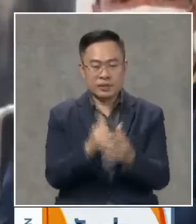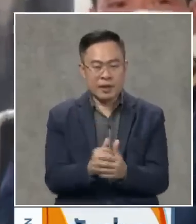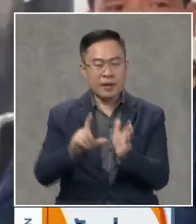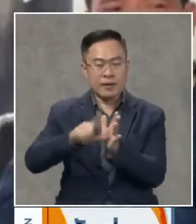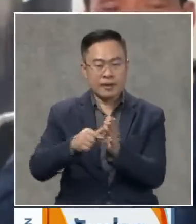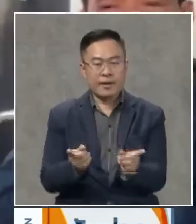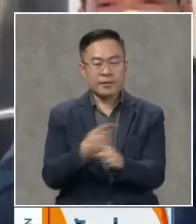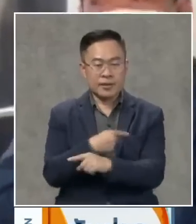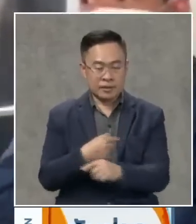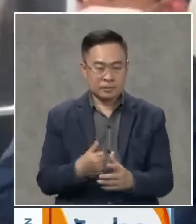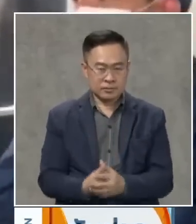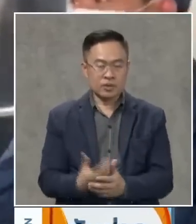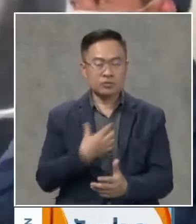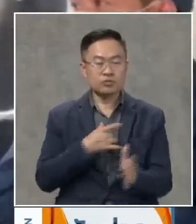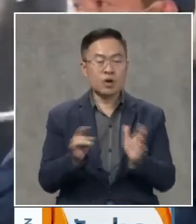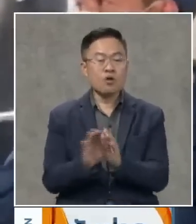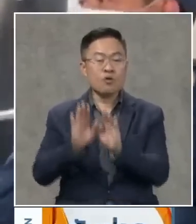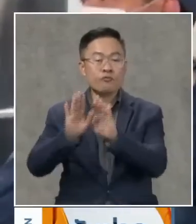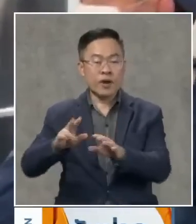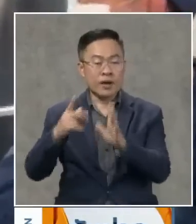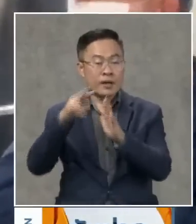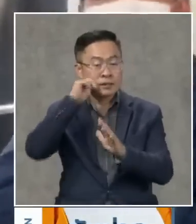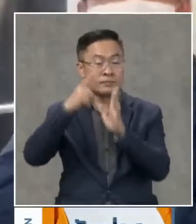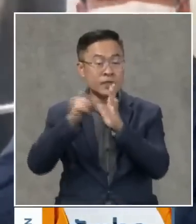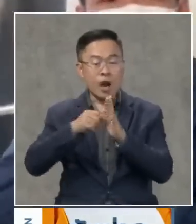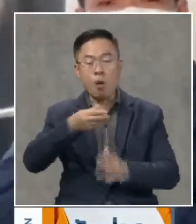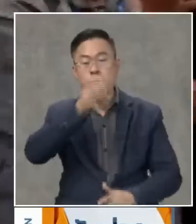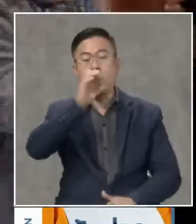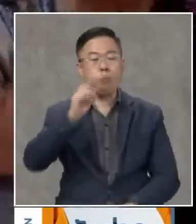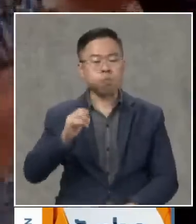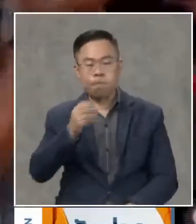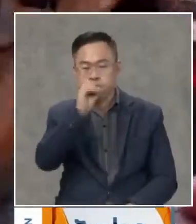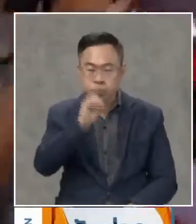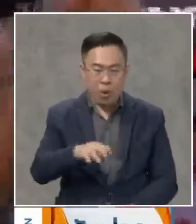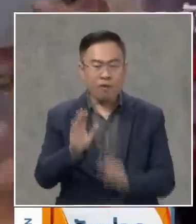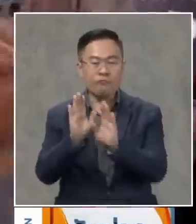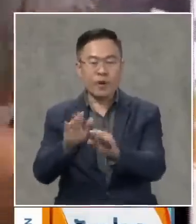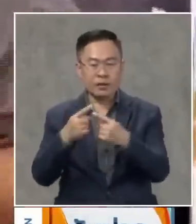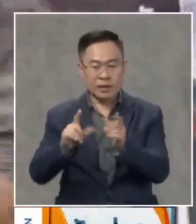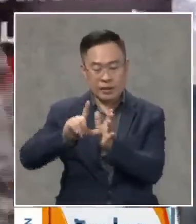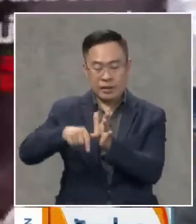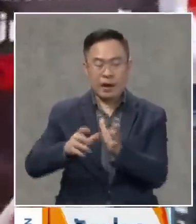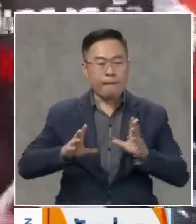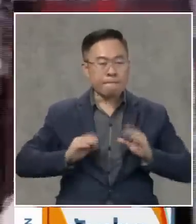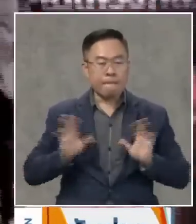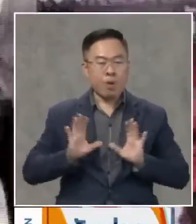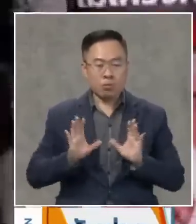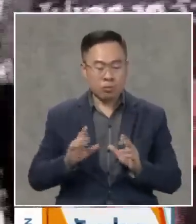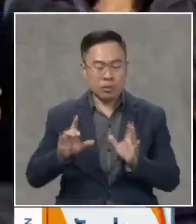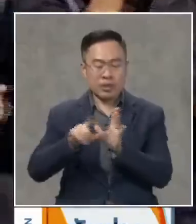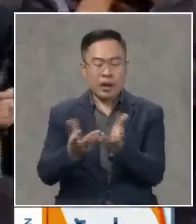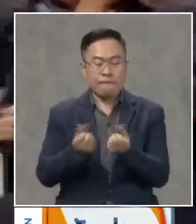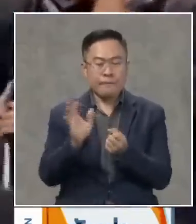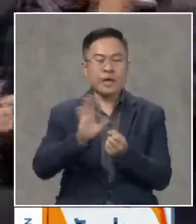ท้ายถึงขั้นบอกฝากน้ำยาบ้วนปากใช่ไหมคะไปให้ด้วยให้รัฐมนตรีด้วยแต่คนมารับเนี่ยไม่รับนะเมื่อวานนี้ก็มีการแชร์กันเยอะ